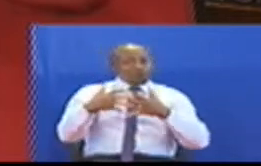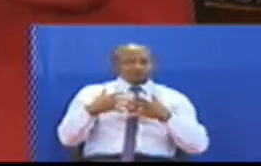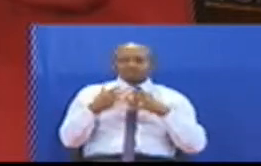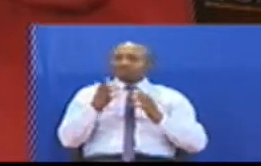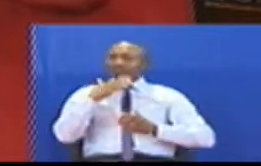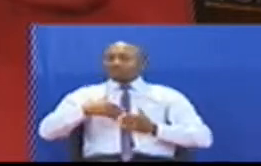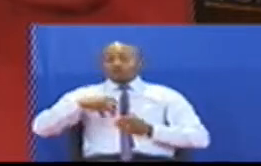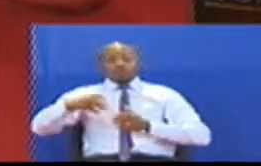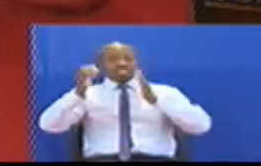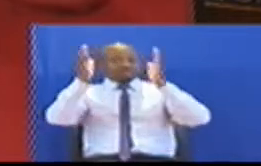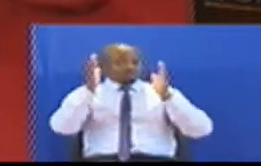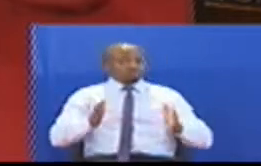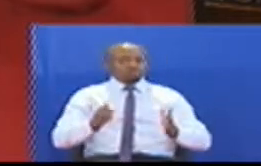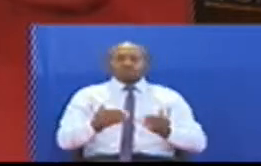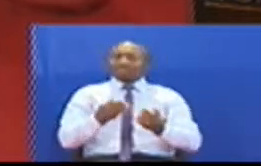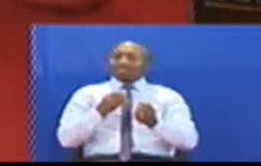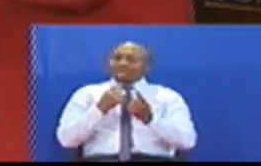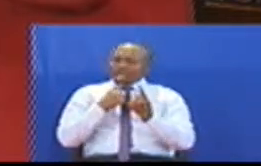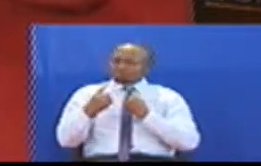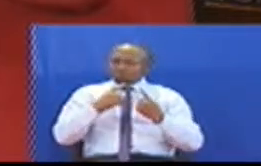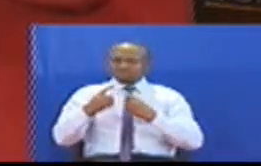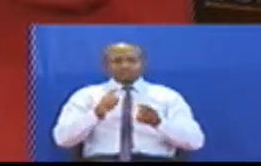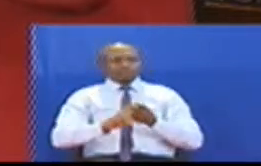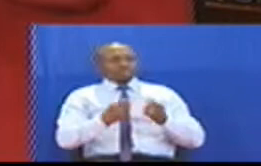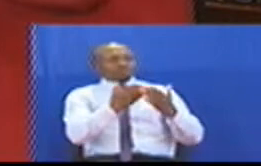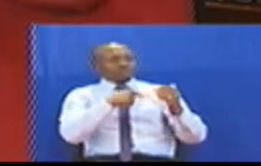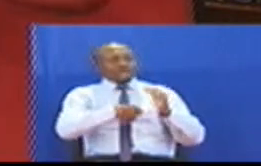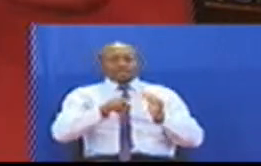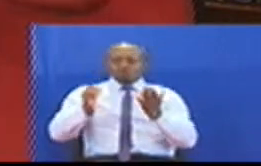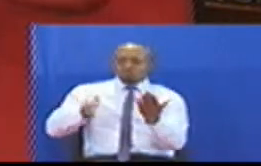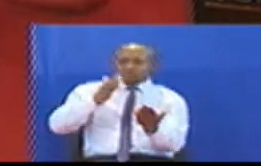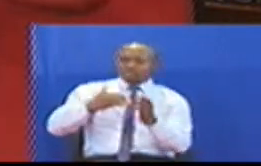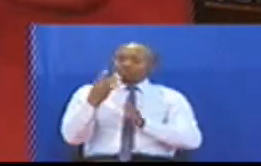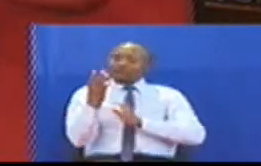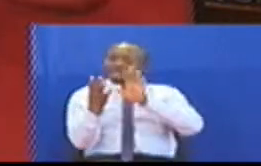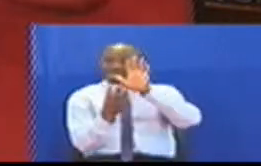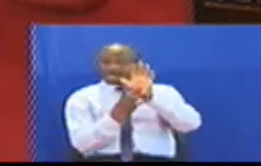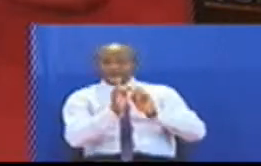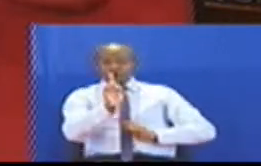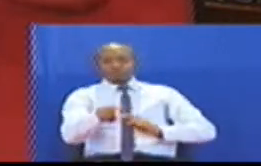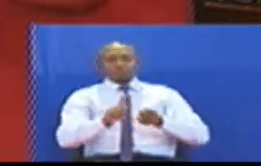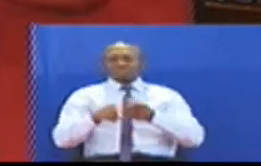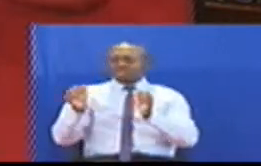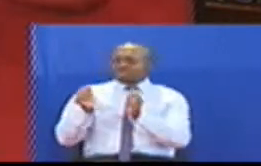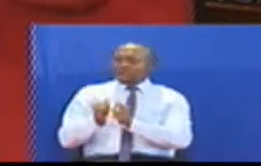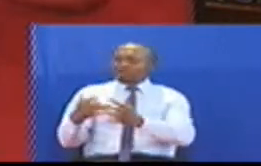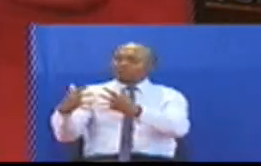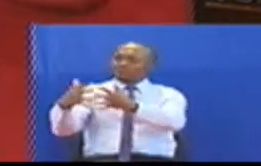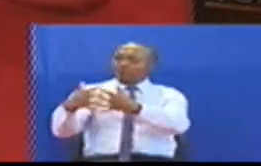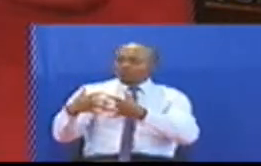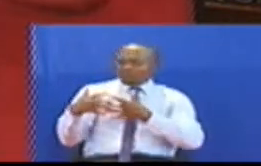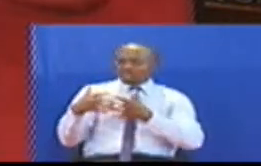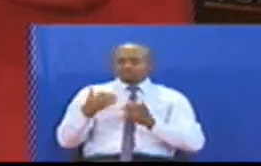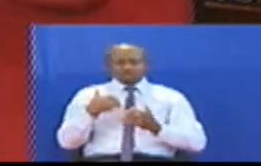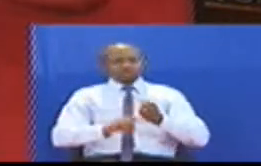kwenye ukurasa namba 49. Mheshimiwa Spika, swala la uvuvi mimi naunga